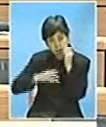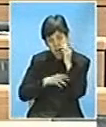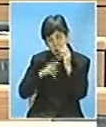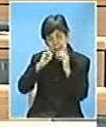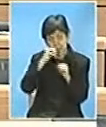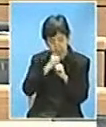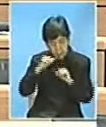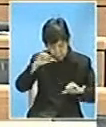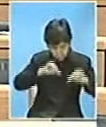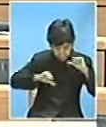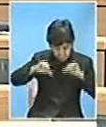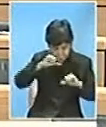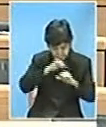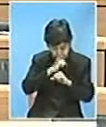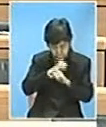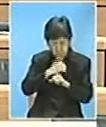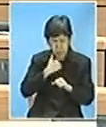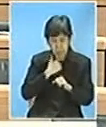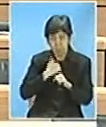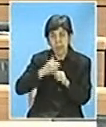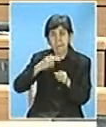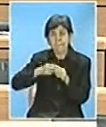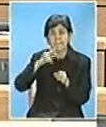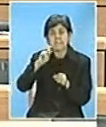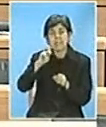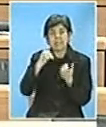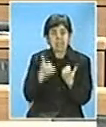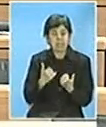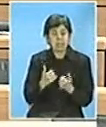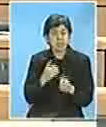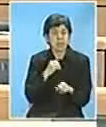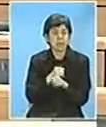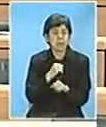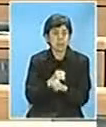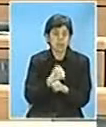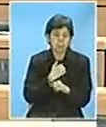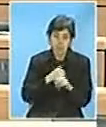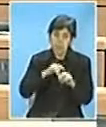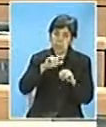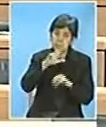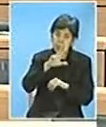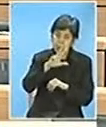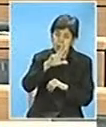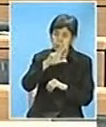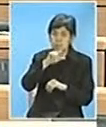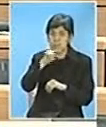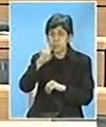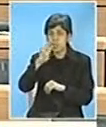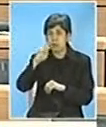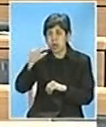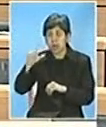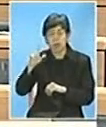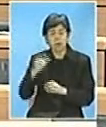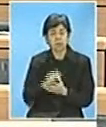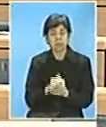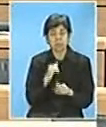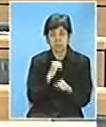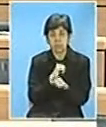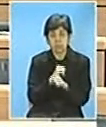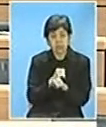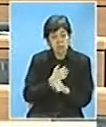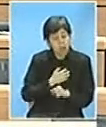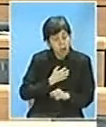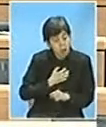ามารถผสมนะครับทำเป็นแก๊สโซฮอลได้แต่ปัจจุบันนี้กำลังการผลิตเราถึง 3-4 ล้านลิตรต่อวันแต่ความต้องการใช้เพีย